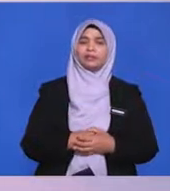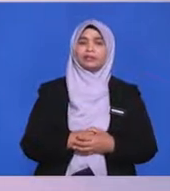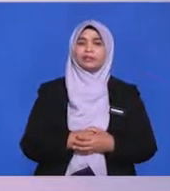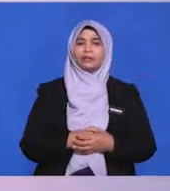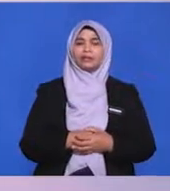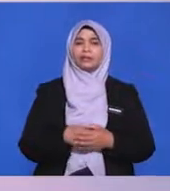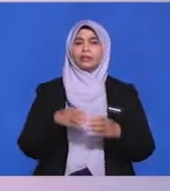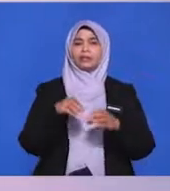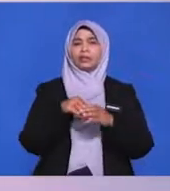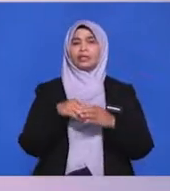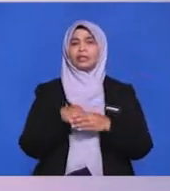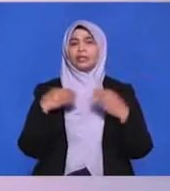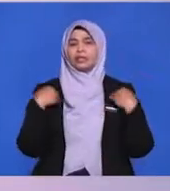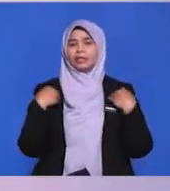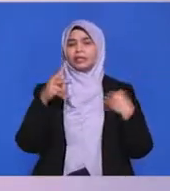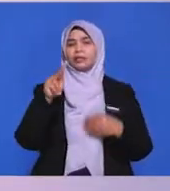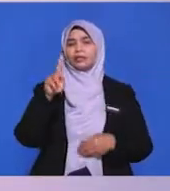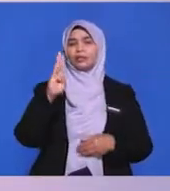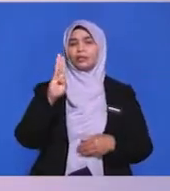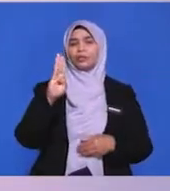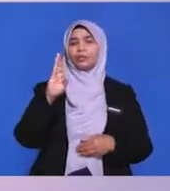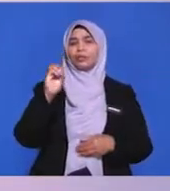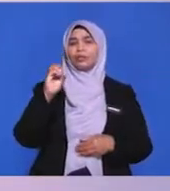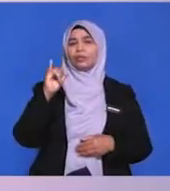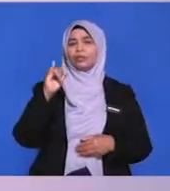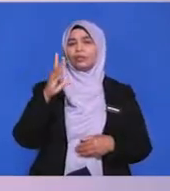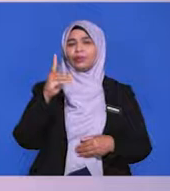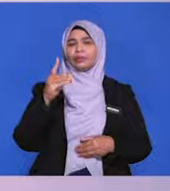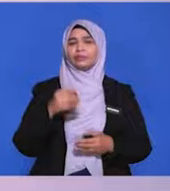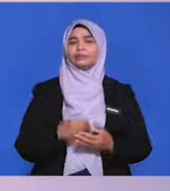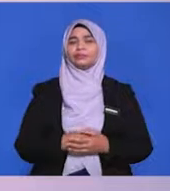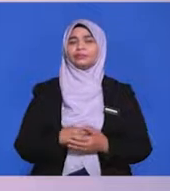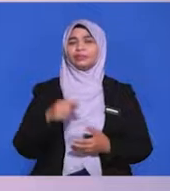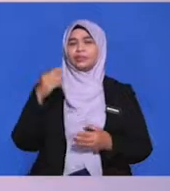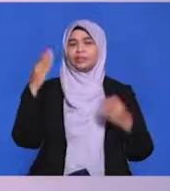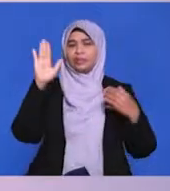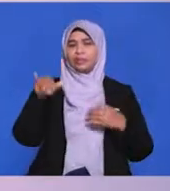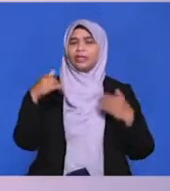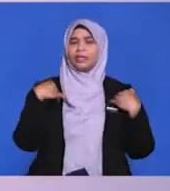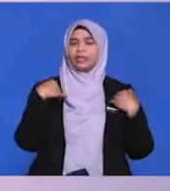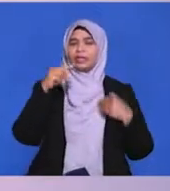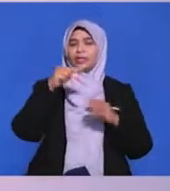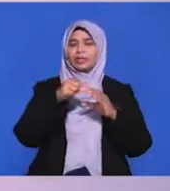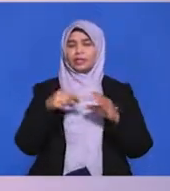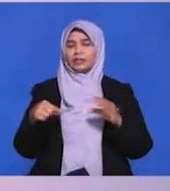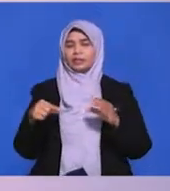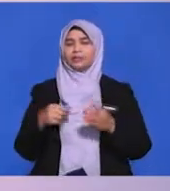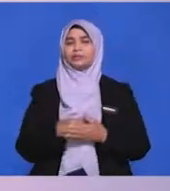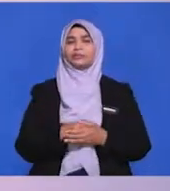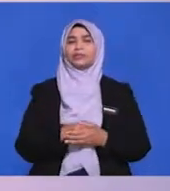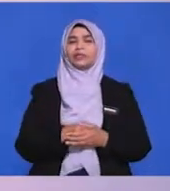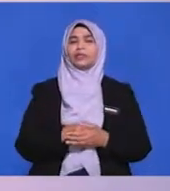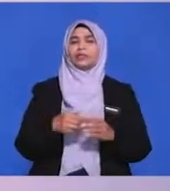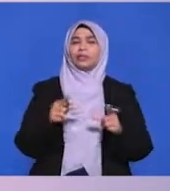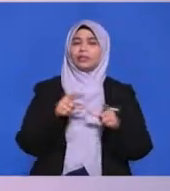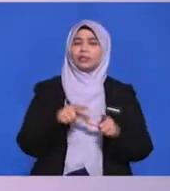visual terdapat sebuah Boy yang diisikan dengan gas isipadu bagi gas yang diisi tadi akan